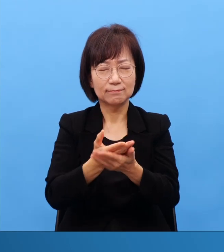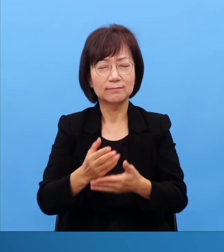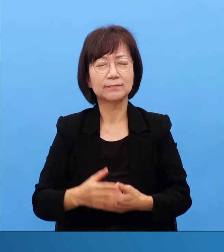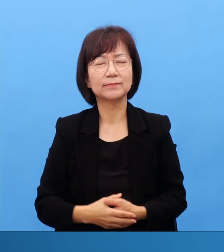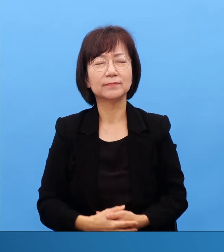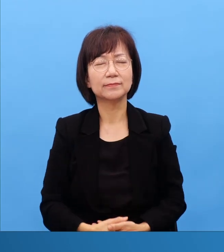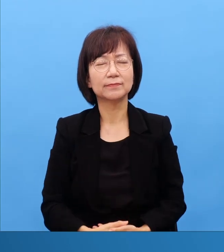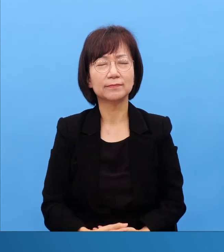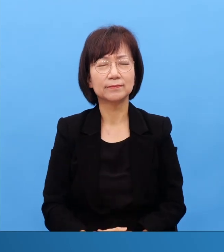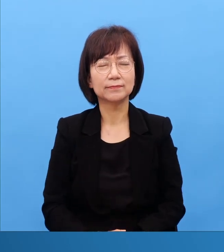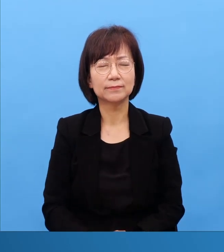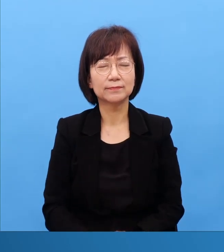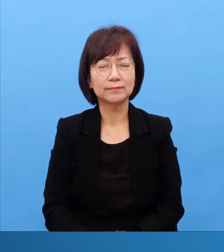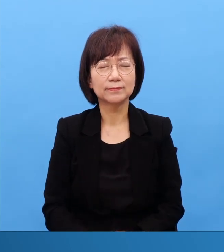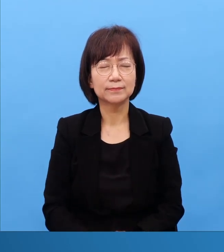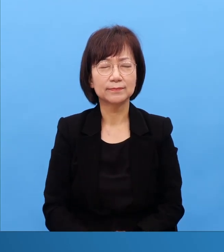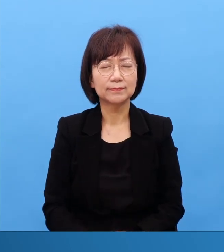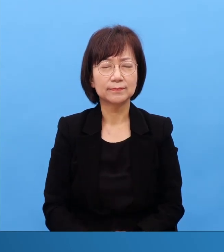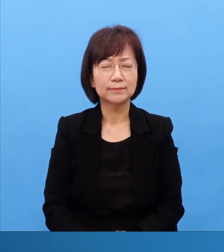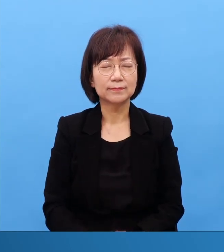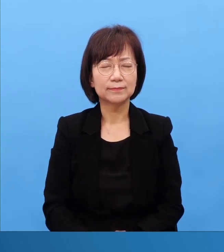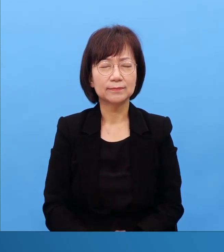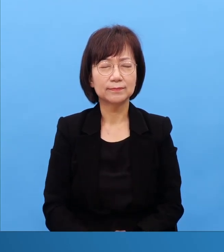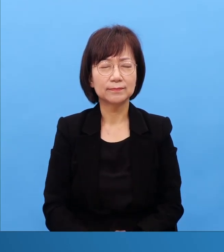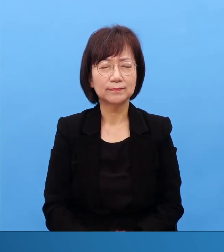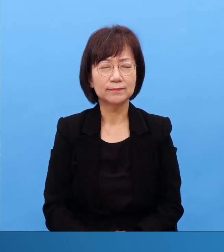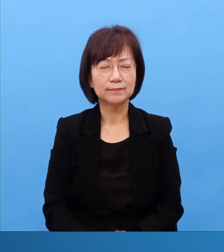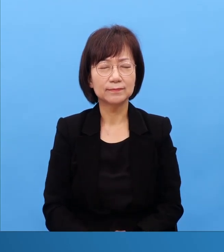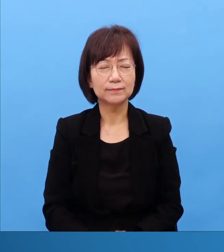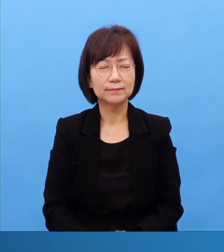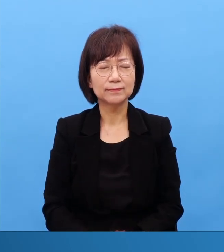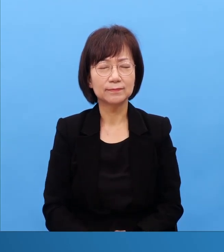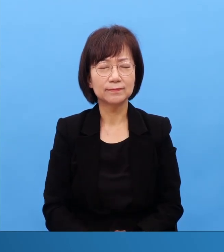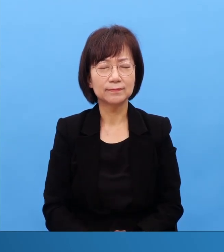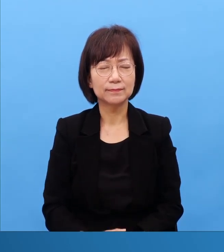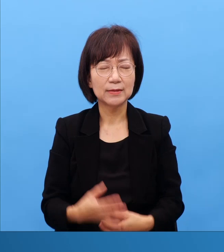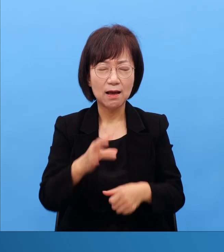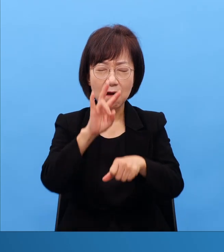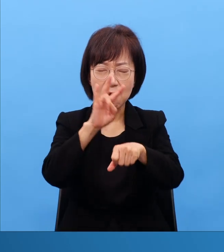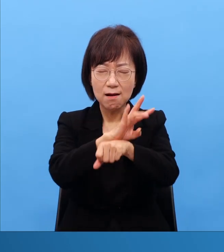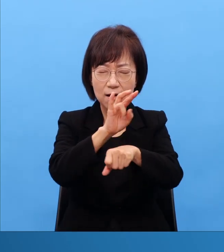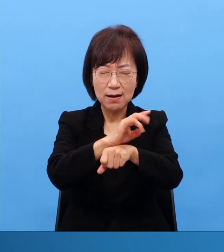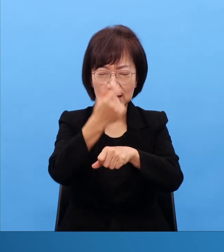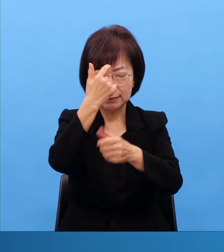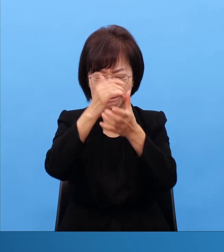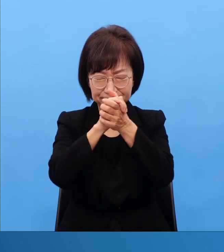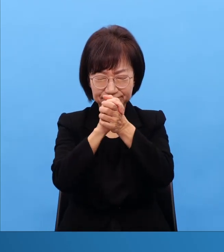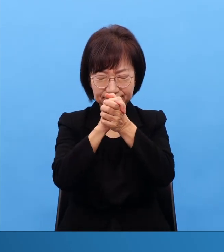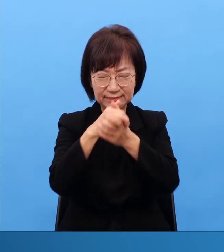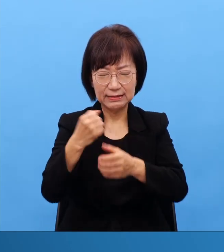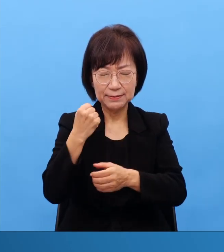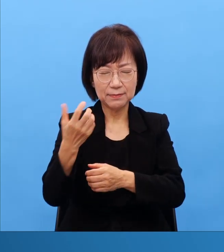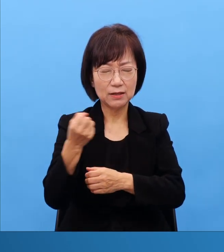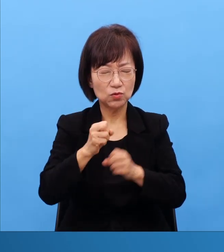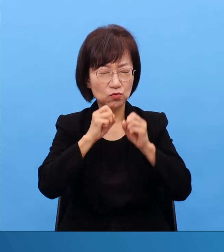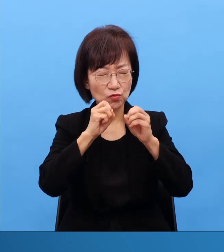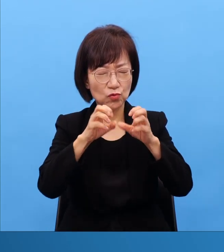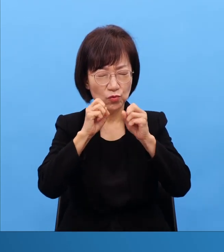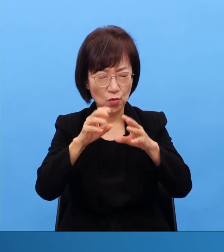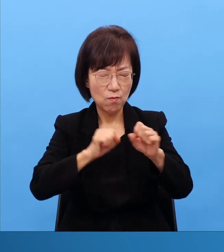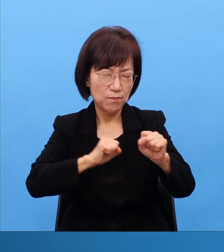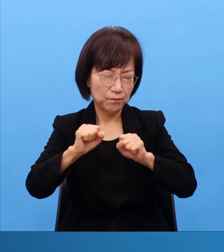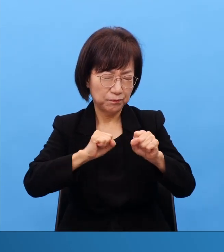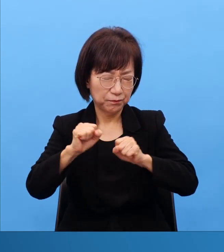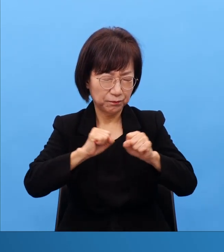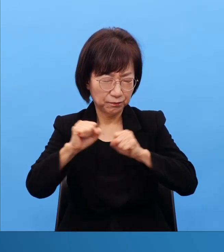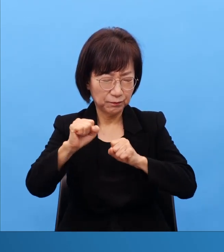and wisdom. 24시 기도 속에서 뛰시는 참 전도자 목사님께 오력으로